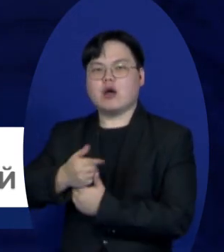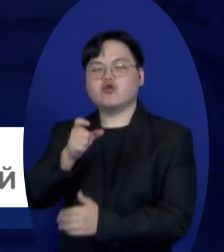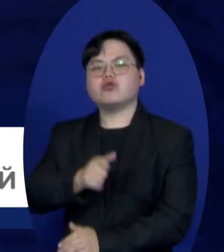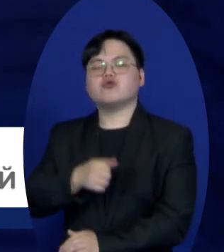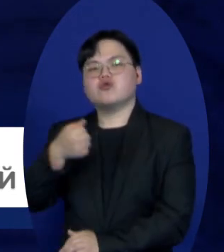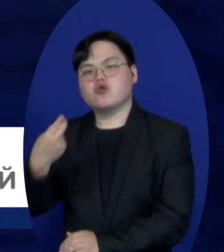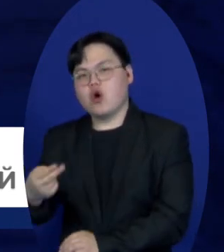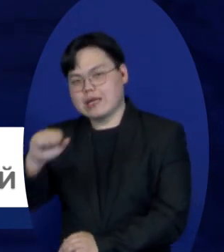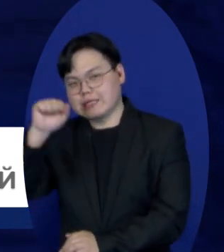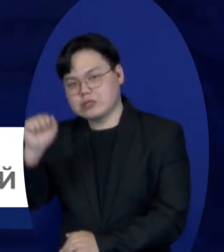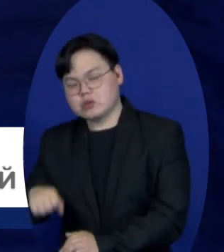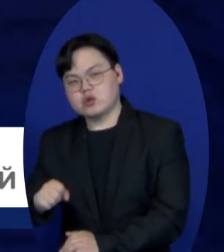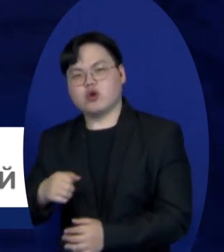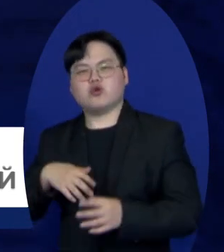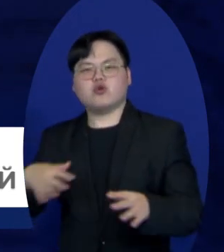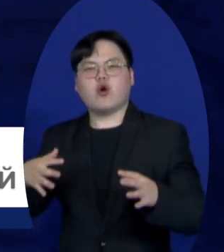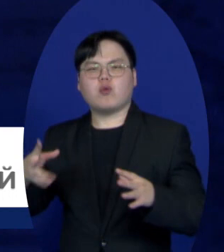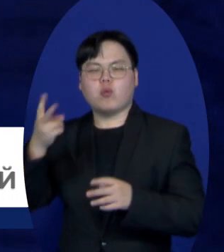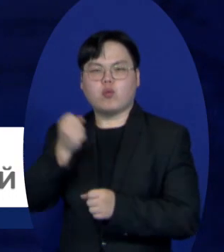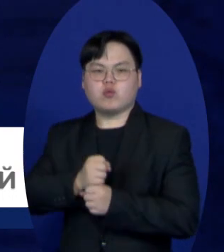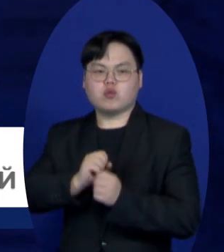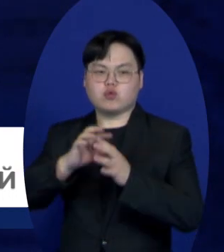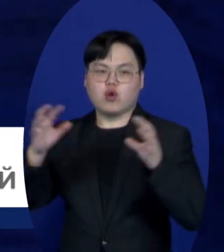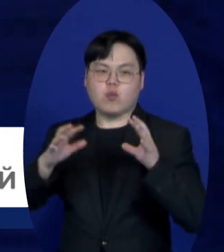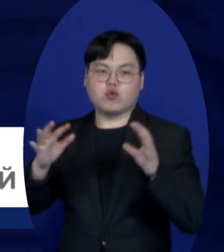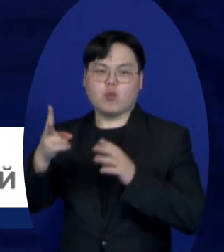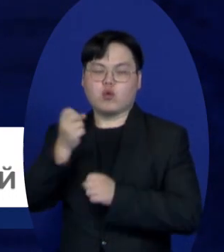за энэ мэт томоохон арга хэмжээ ивентүүдийг бол олон улсад